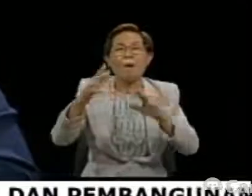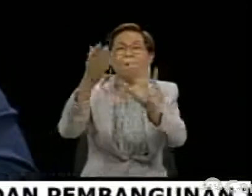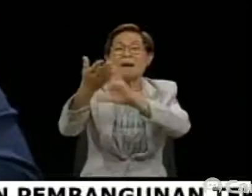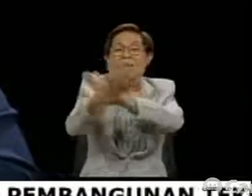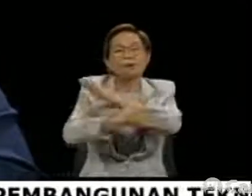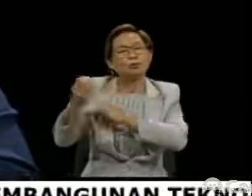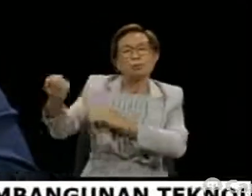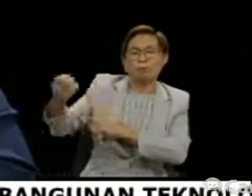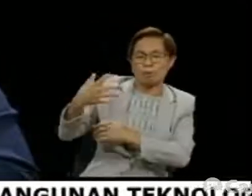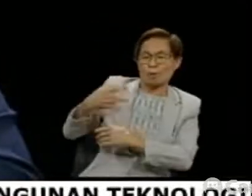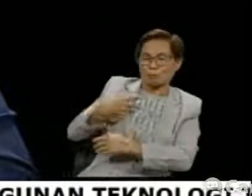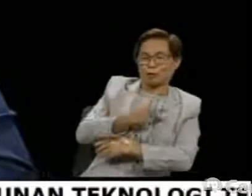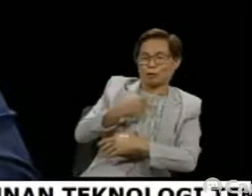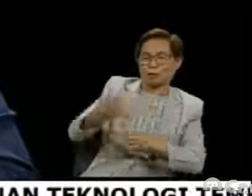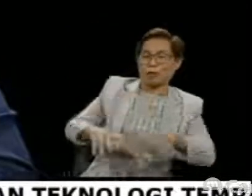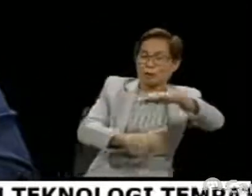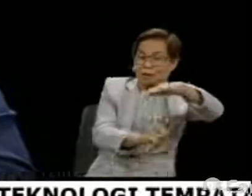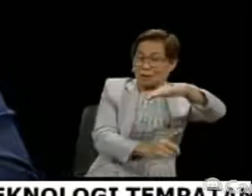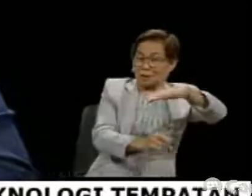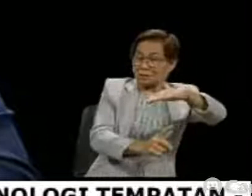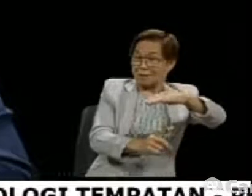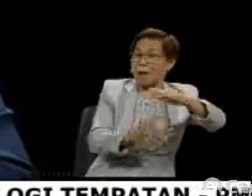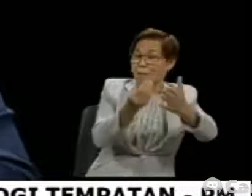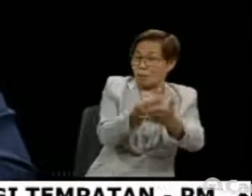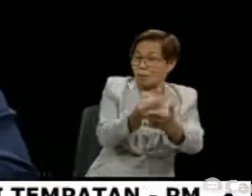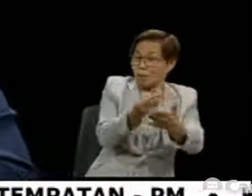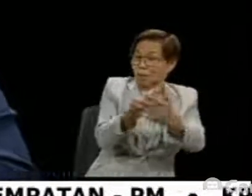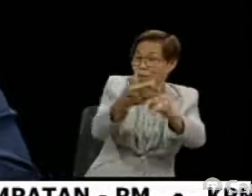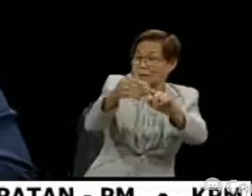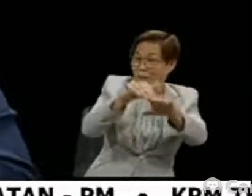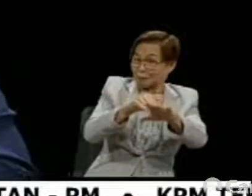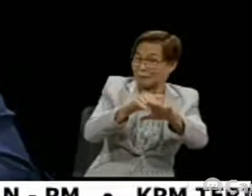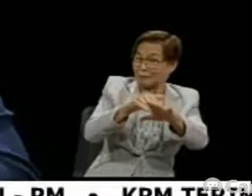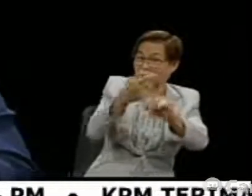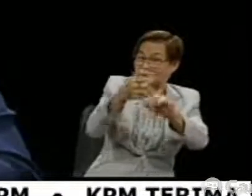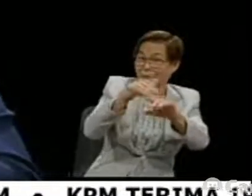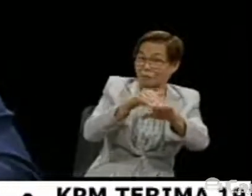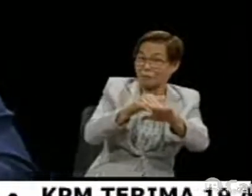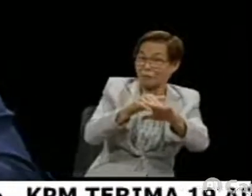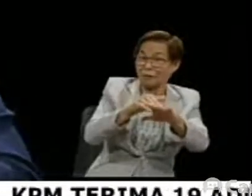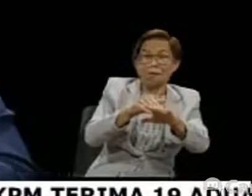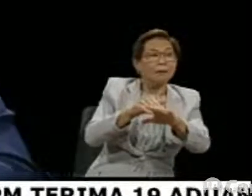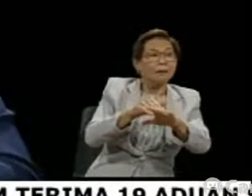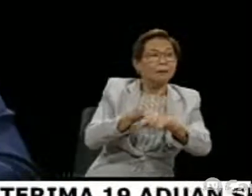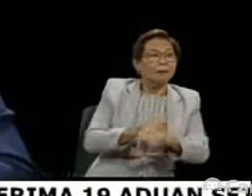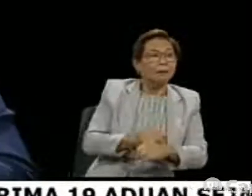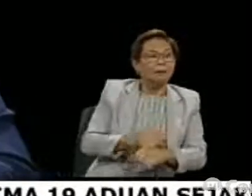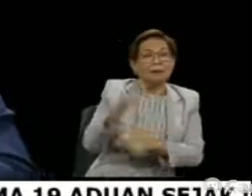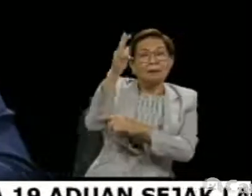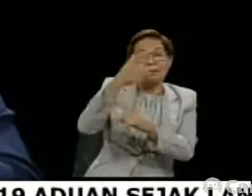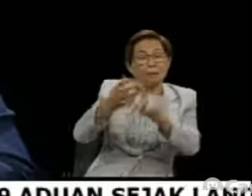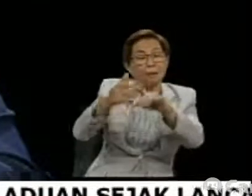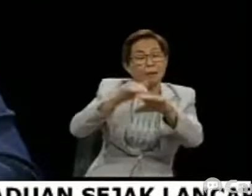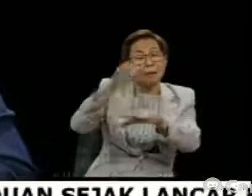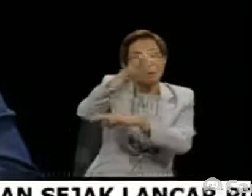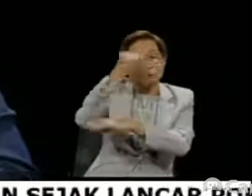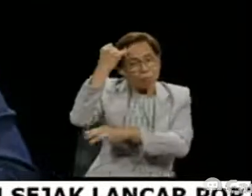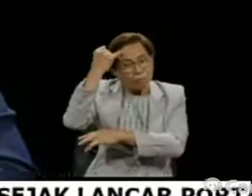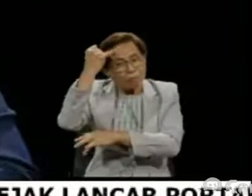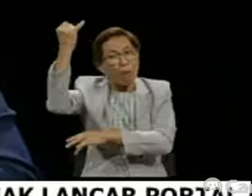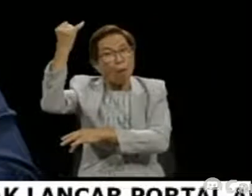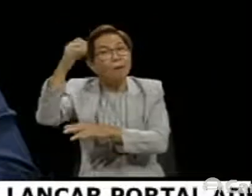tapi dari Soda saham fine untuk ke Feni pada beberapa pekerja pekerjaannya point of view